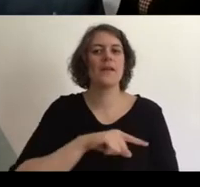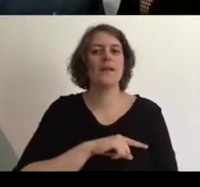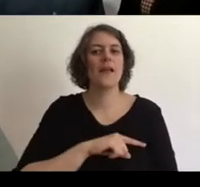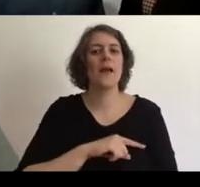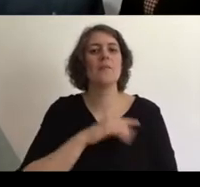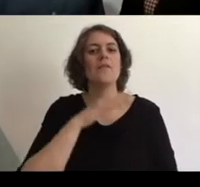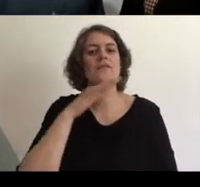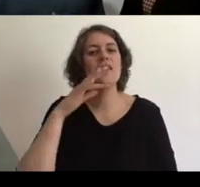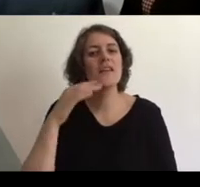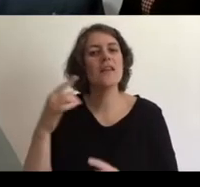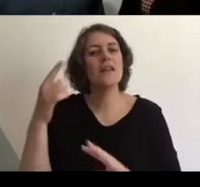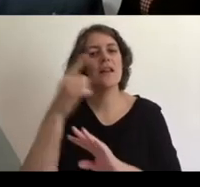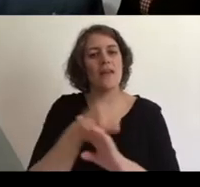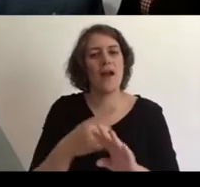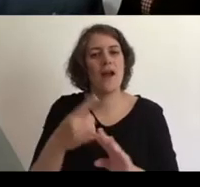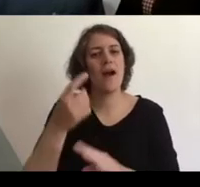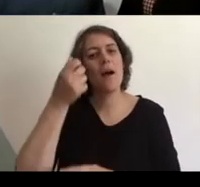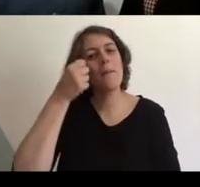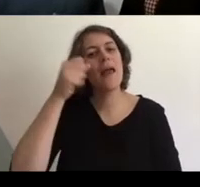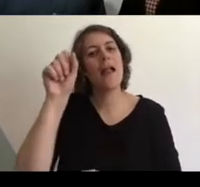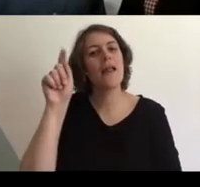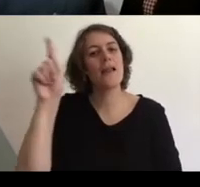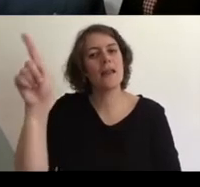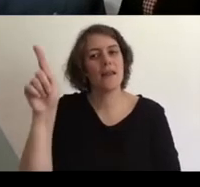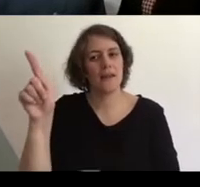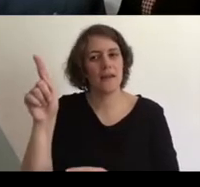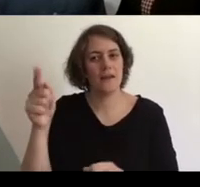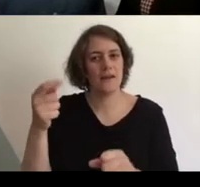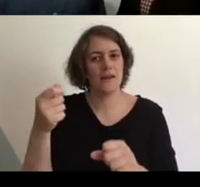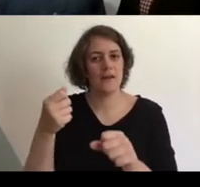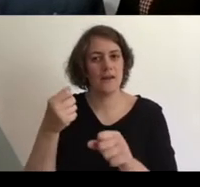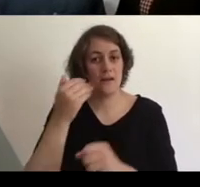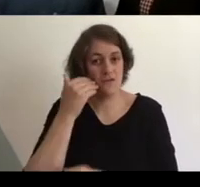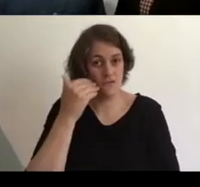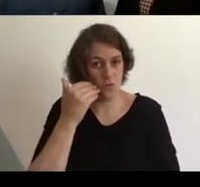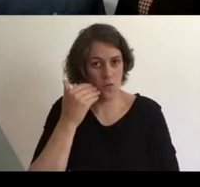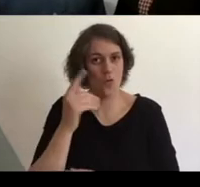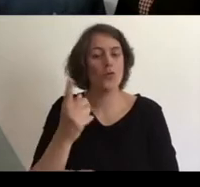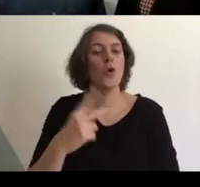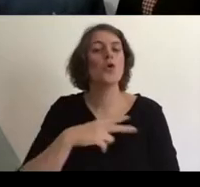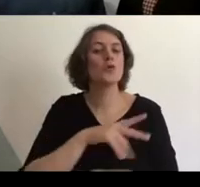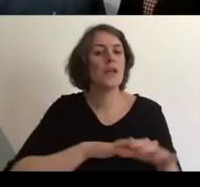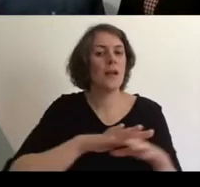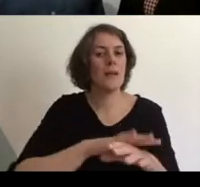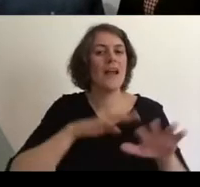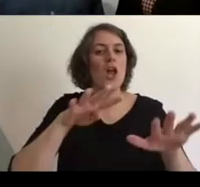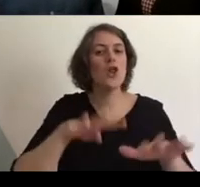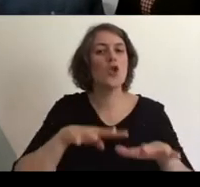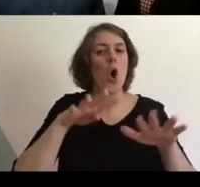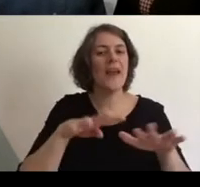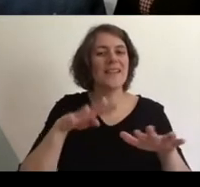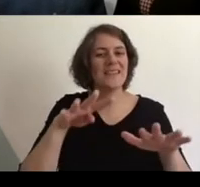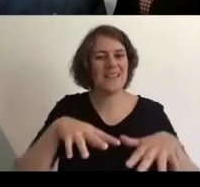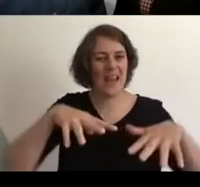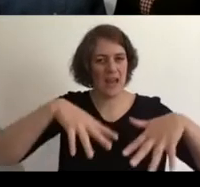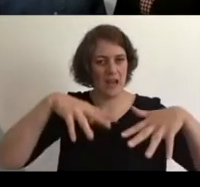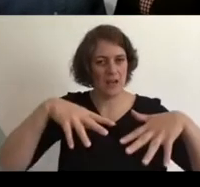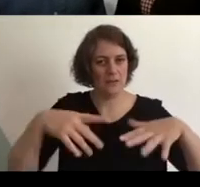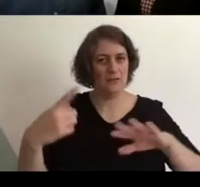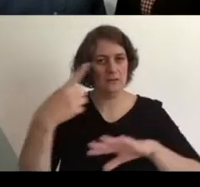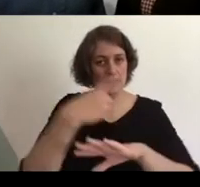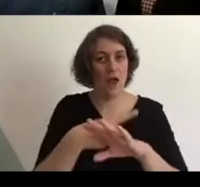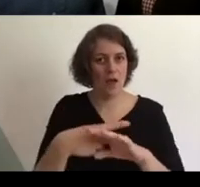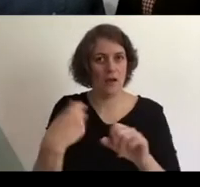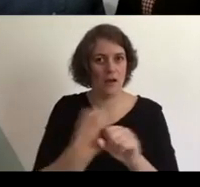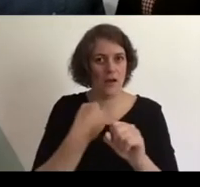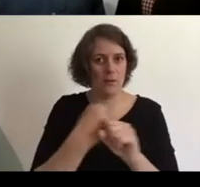und ich habe 19 Jahre Berufserfahrung mittlerweile im sozialen Bereich, in der Pflege und habe dort schon einen sehr,